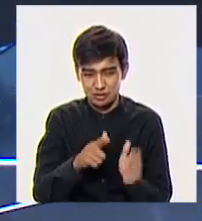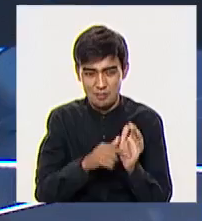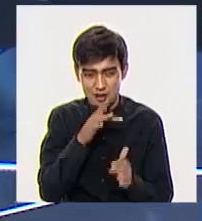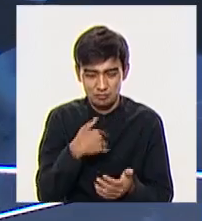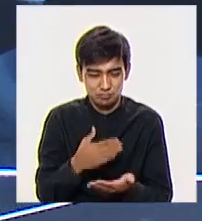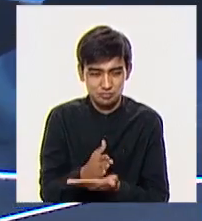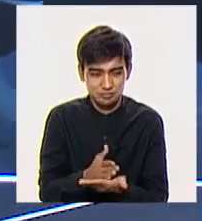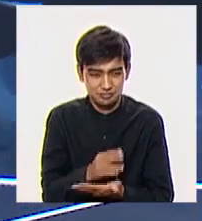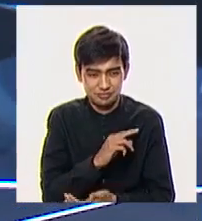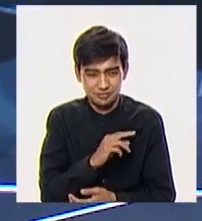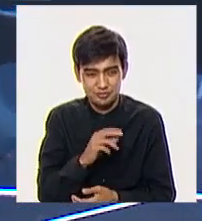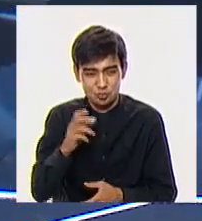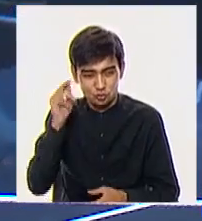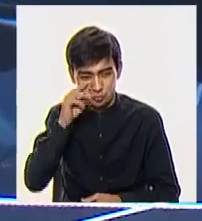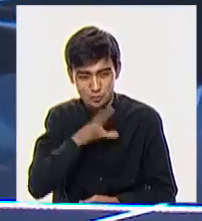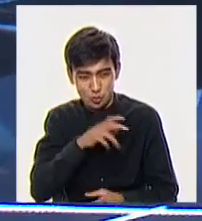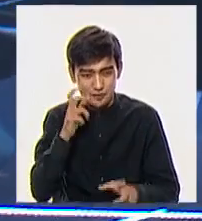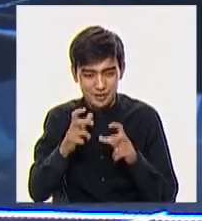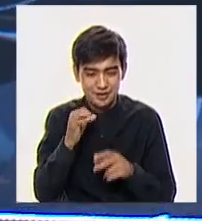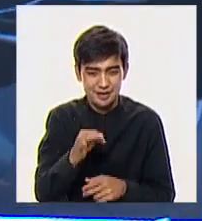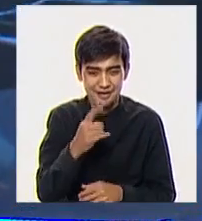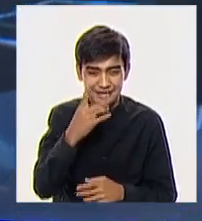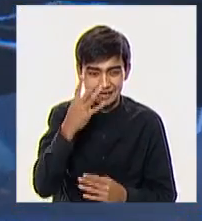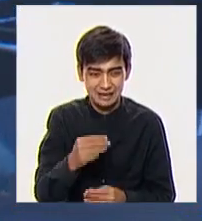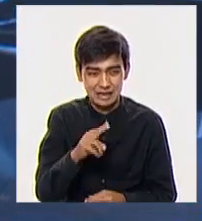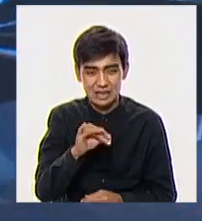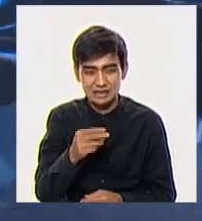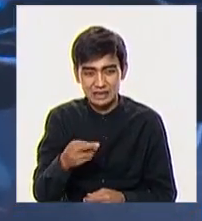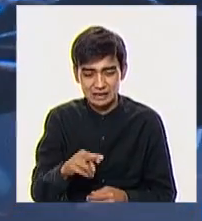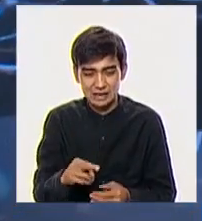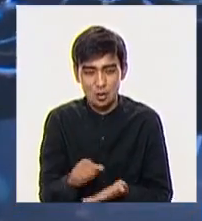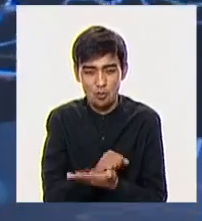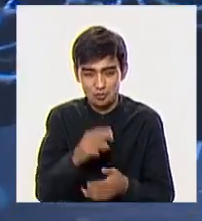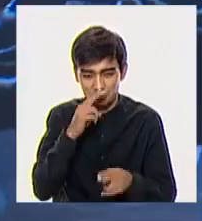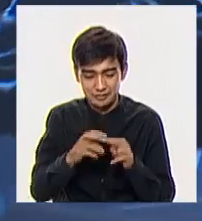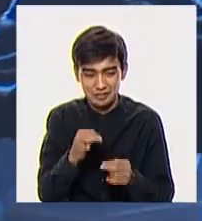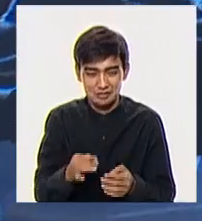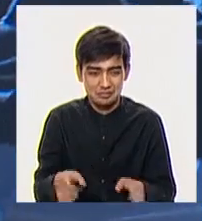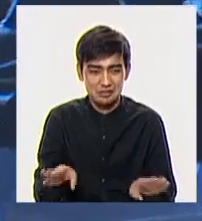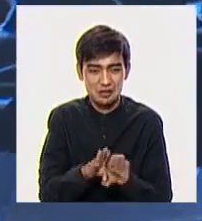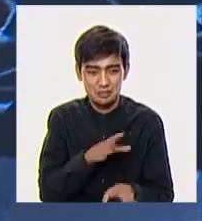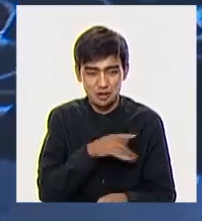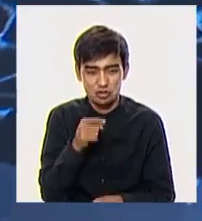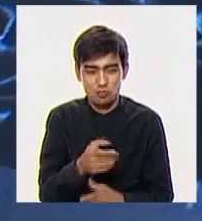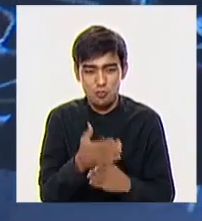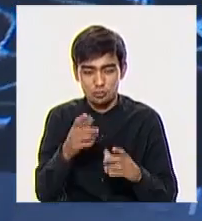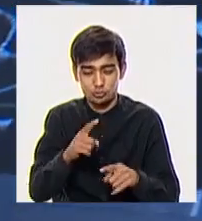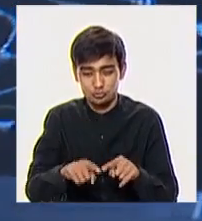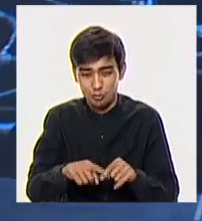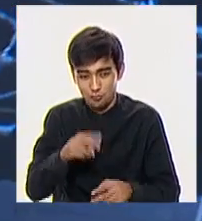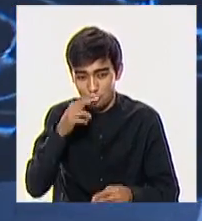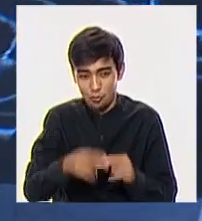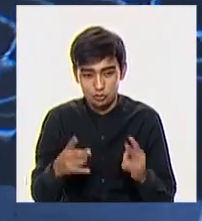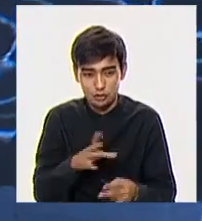білім алған университет, бірақ күнде лицензиясынан айырылып, жабылып қалған. Сөйтіп мыңдаған білімгер оқу жылы аяқталмай жатып,